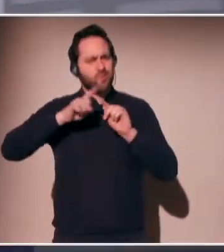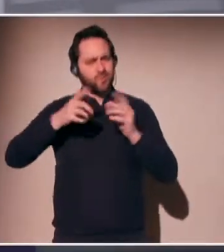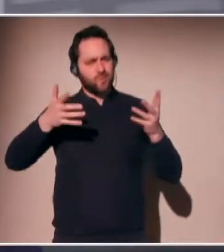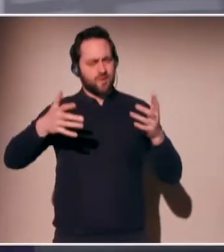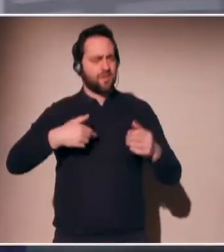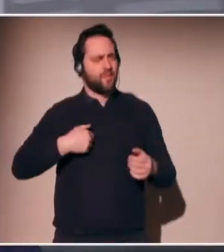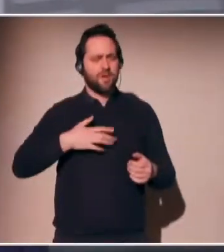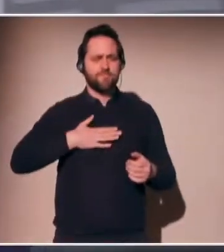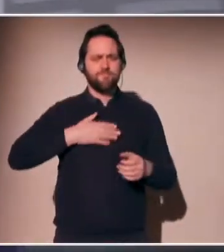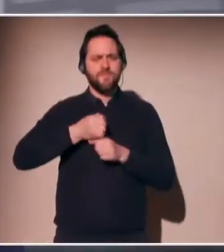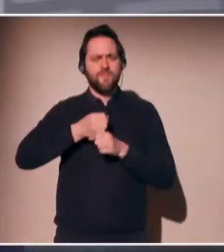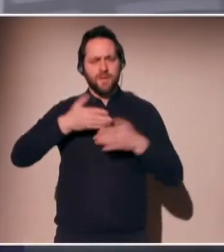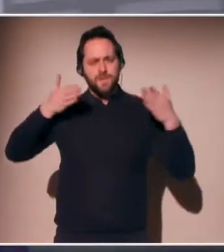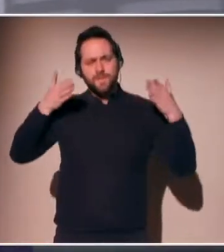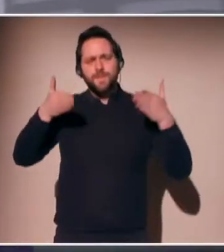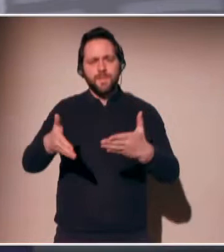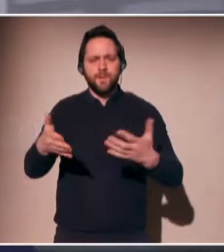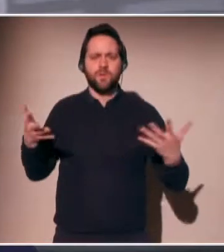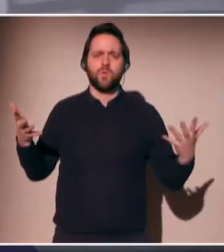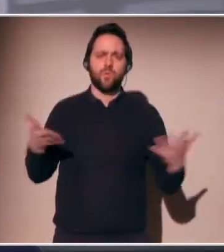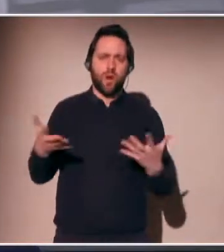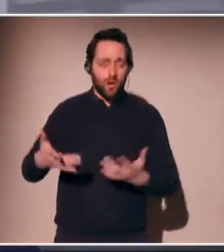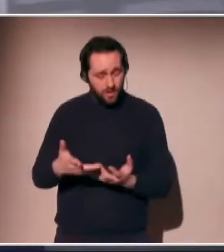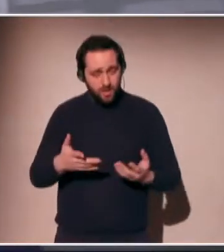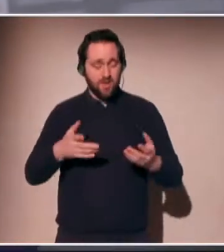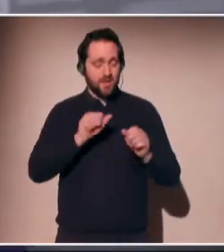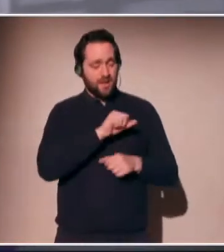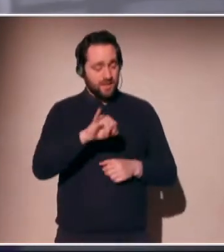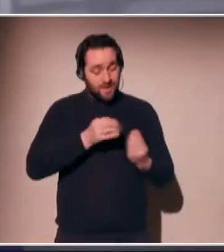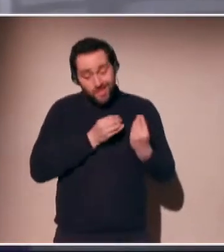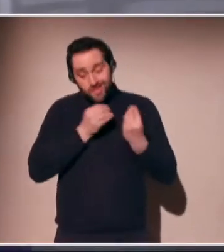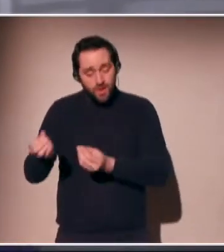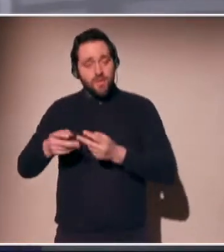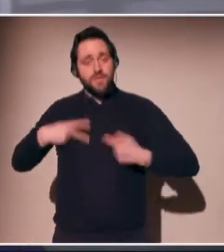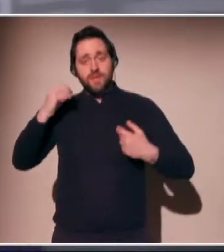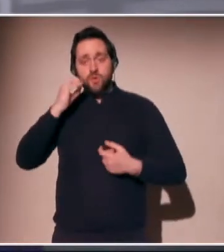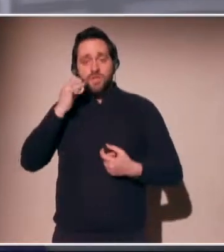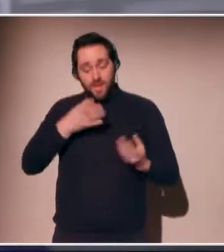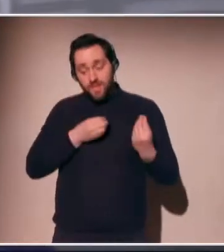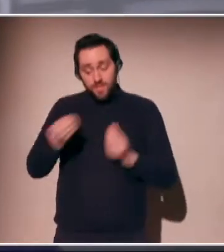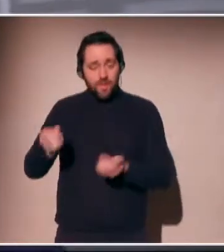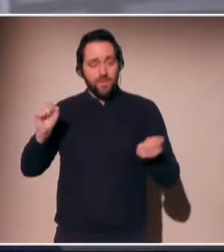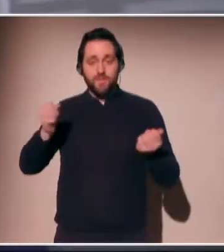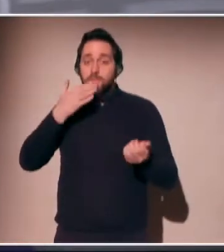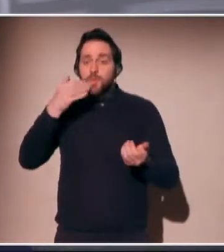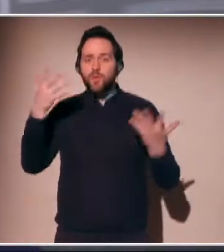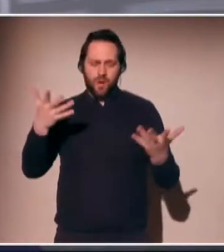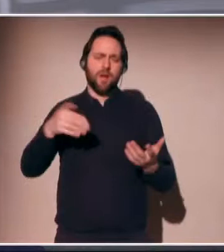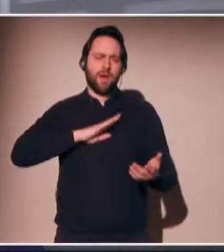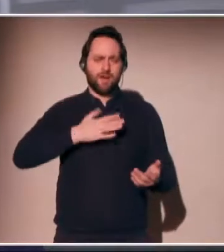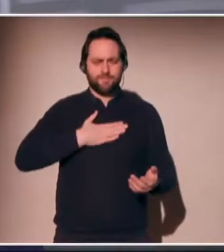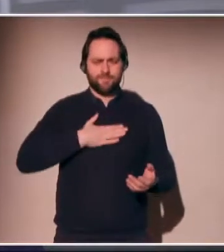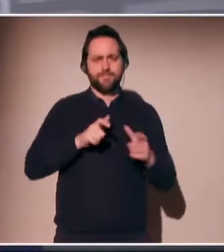plus sur eh bien, ce qu'on peut apporter au quotidien, parce que je suis une start-up. Et j'aimerais définir